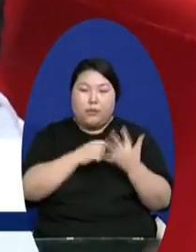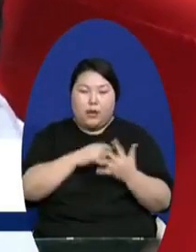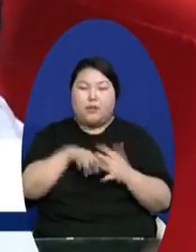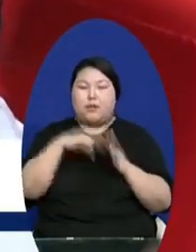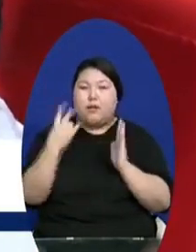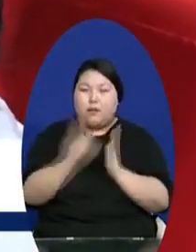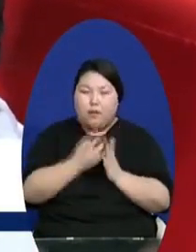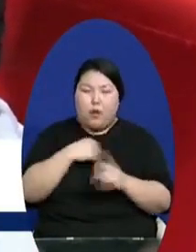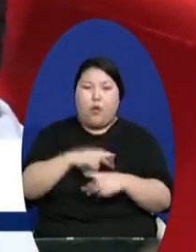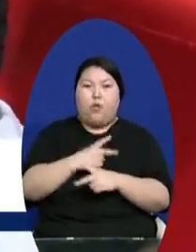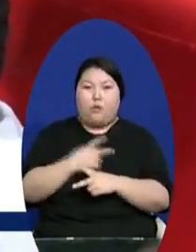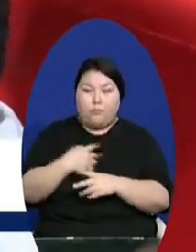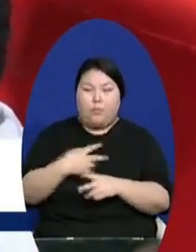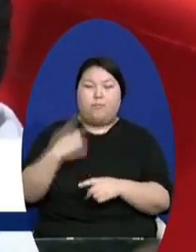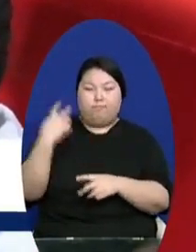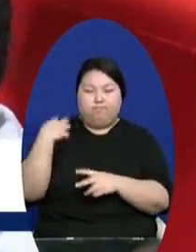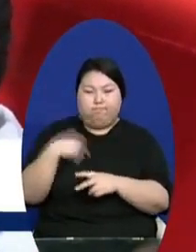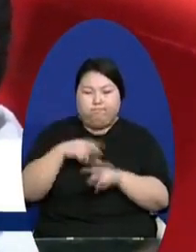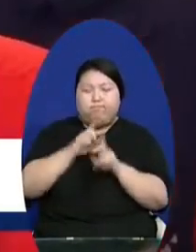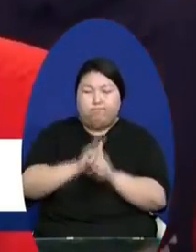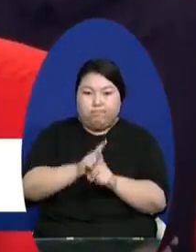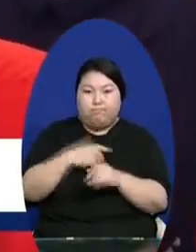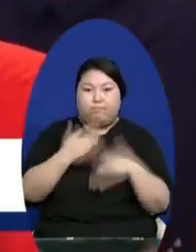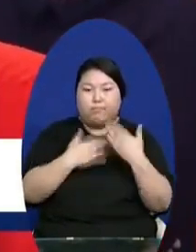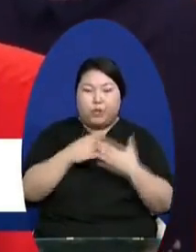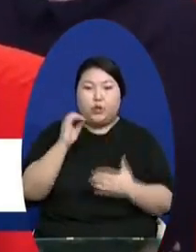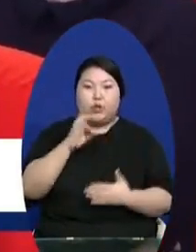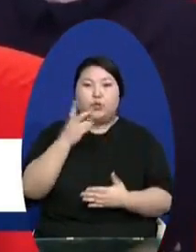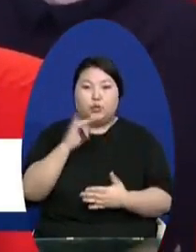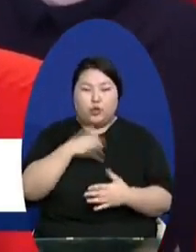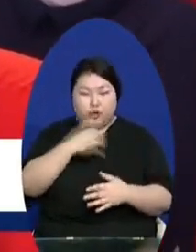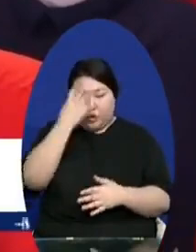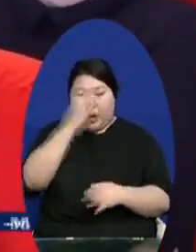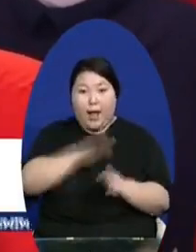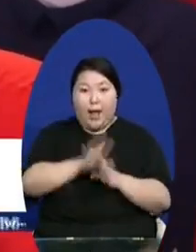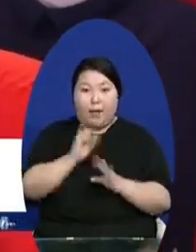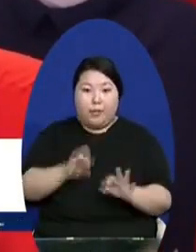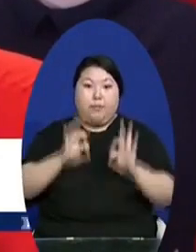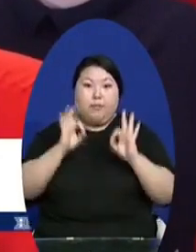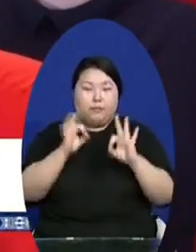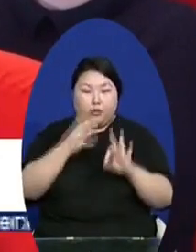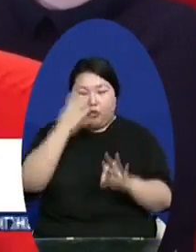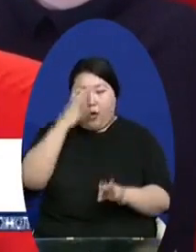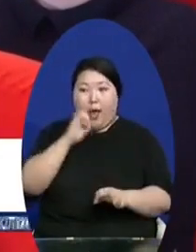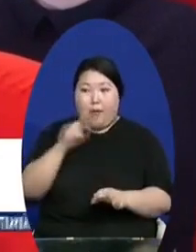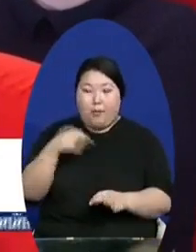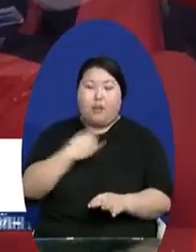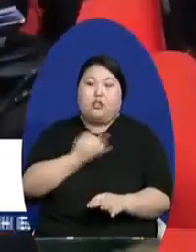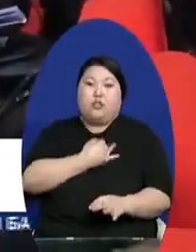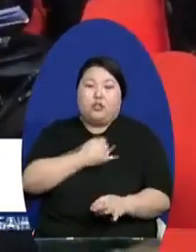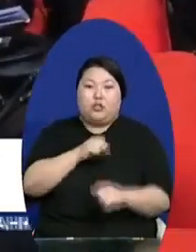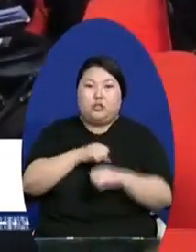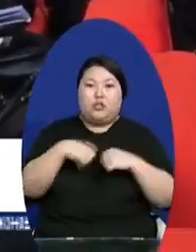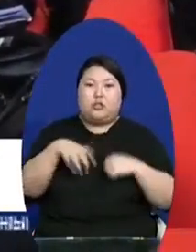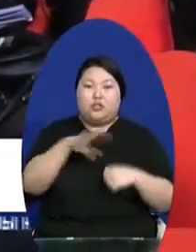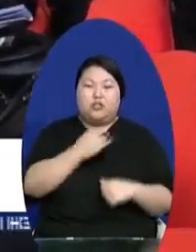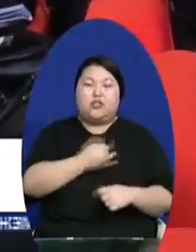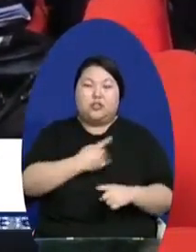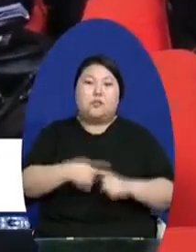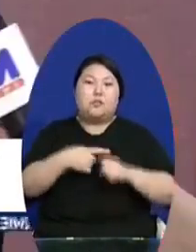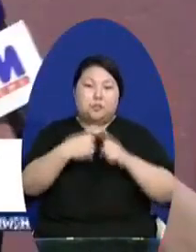хуульчилж сахим мөрдүүлнэ гэлээ. Өөрөөр хэлбэл ёс зүйтэй төрийн алба төлөвшөж байж төрийн албанд итгэх иргэдийн итгэл нэмэгдэнэ гэж үзэж